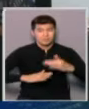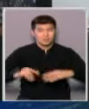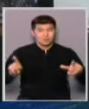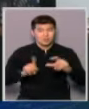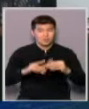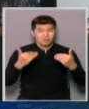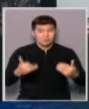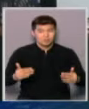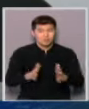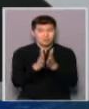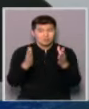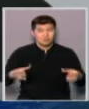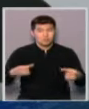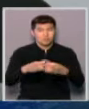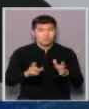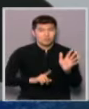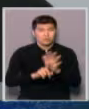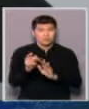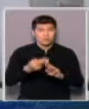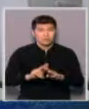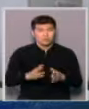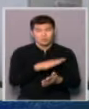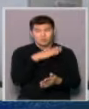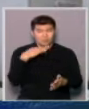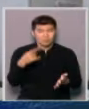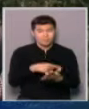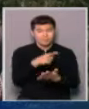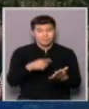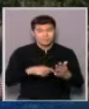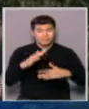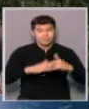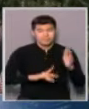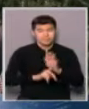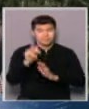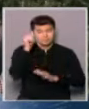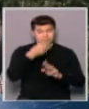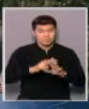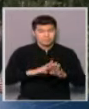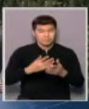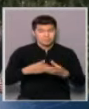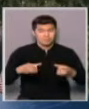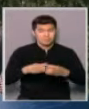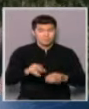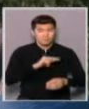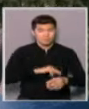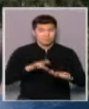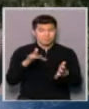сөзінше бүгінде ірі мұнай компанияларынан сұраныс жоғары. Жыл басынан бері жұмыспен қамту